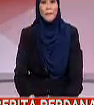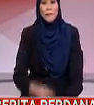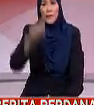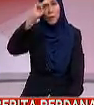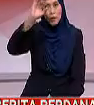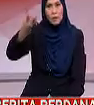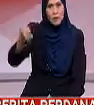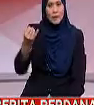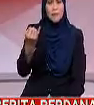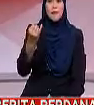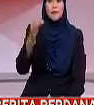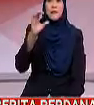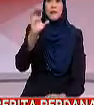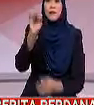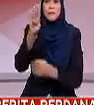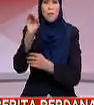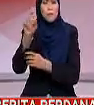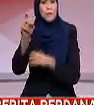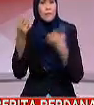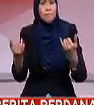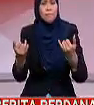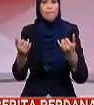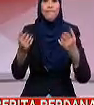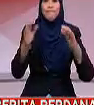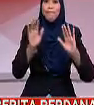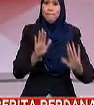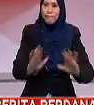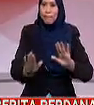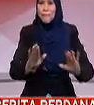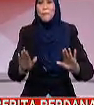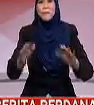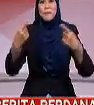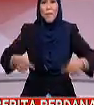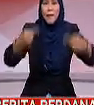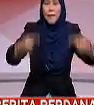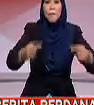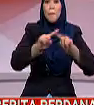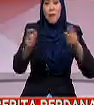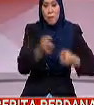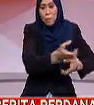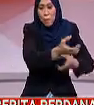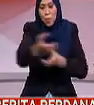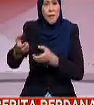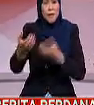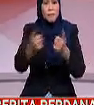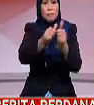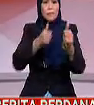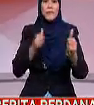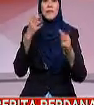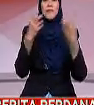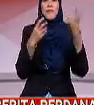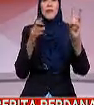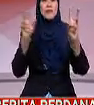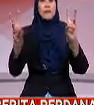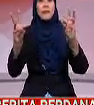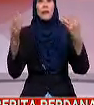Putrajaya Cyborg walau bagaimanapun terlebih dahulu menemui rentak permainan pada babak pertama. Namun Bomber Fighters yang ketinggalan 11-6 pada satu